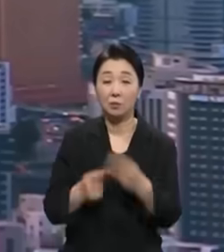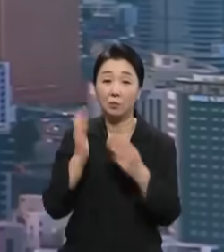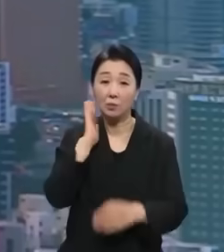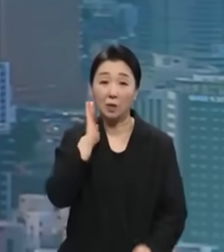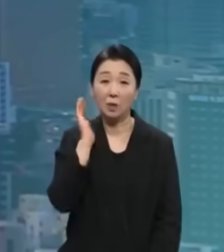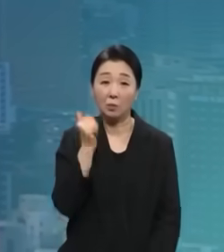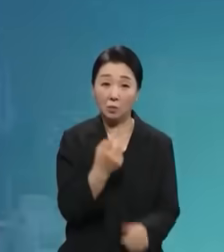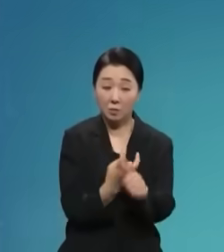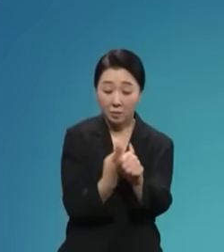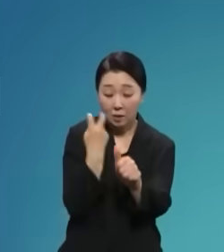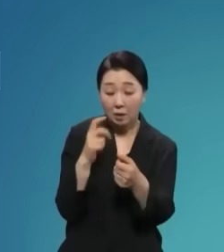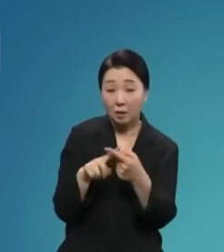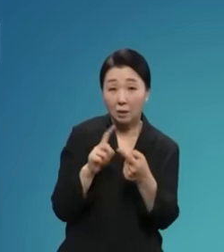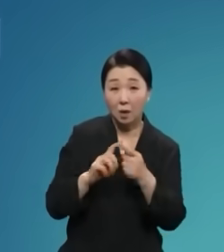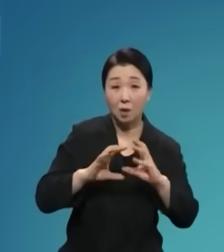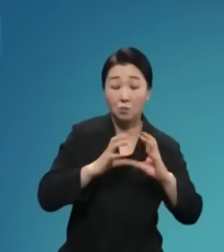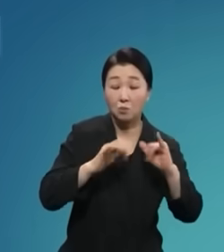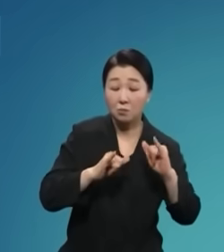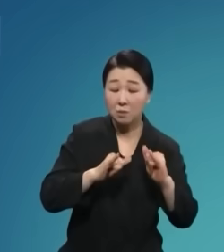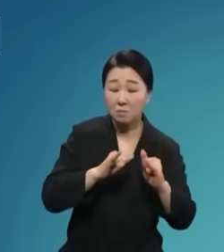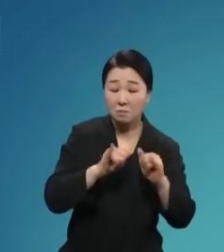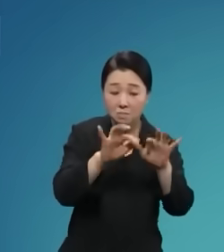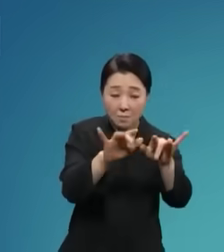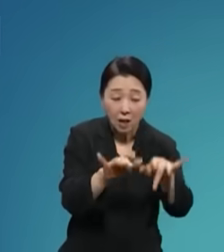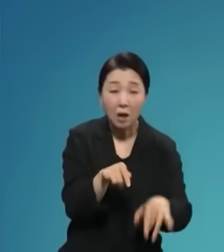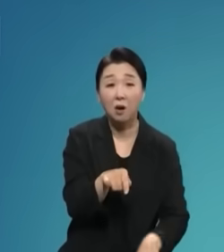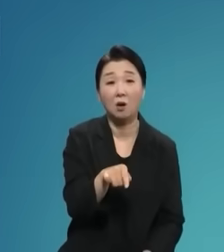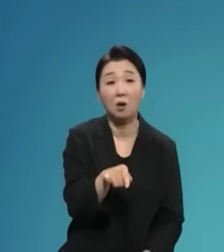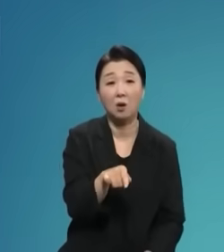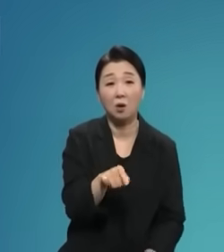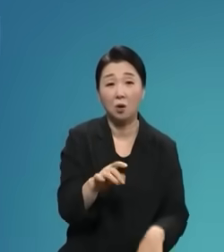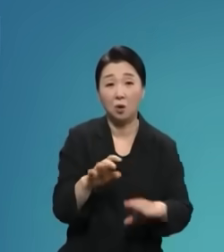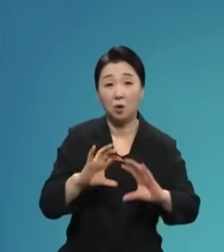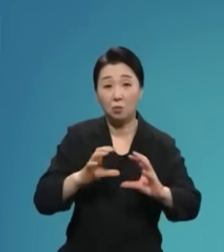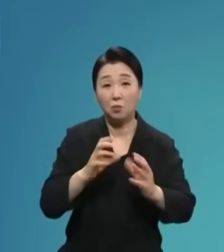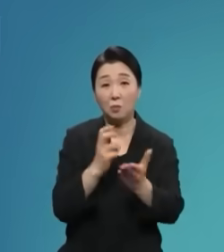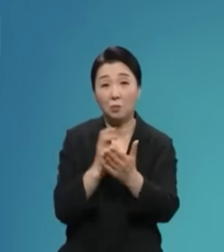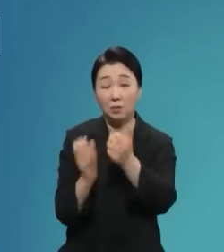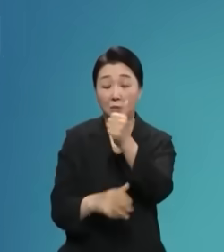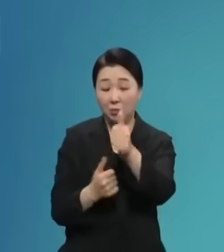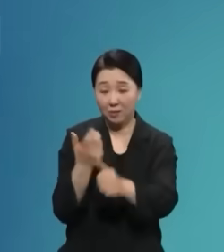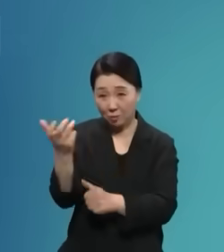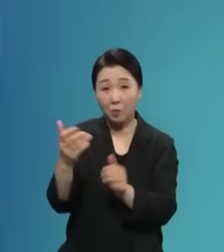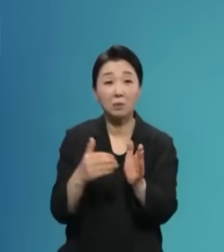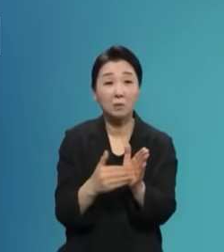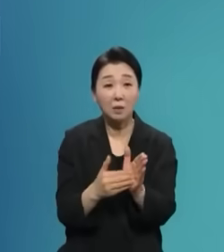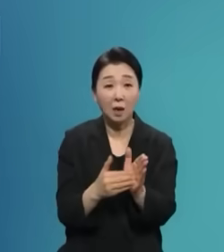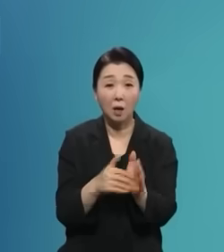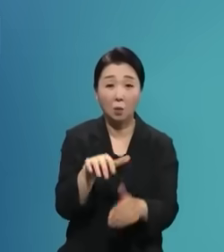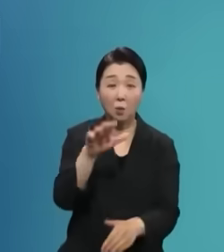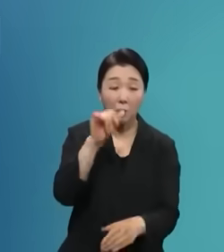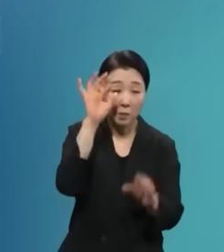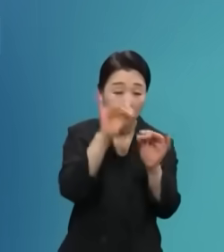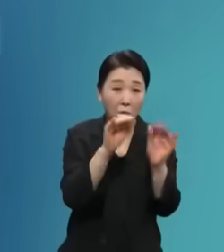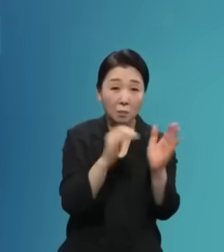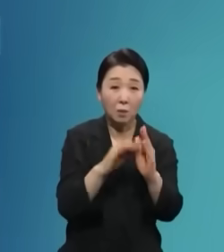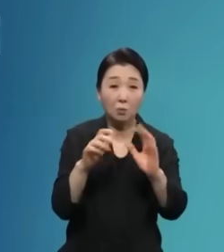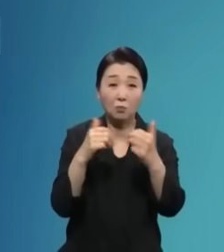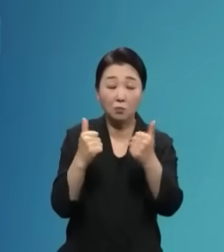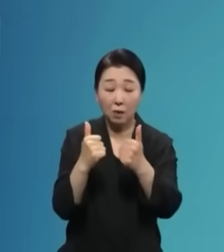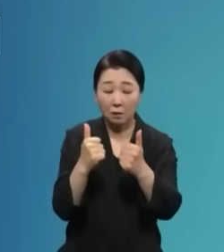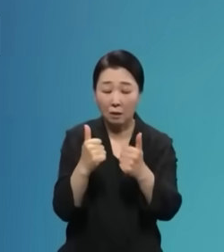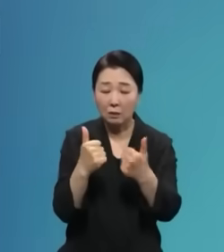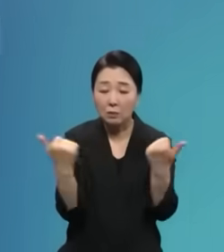윤석열 대통령 탄핵에 대한 국민청원이 국회 법제사법위원회에 넘겨집니다. 5만 명이 동의하면 국회가 이